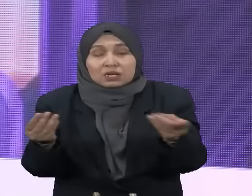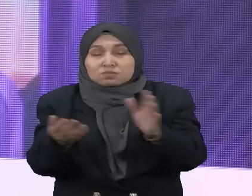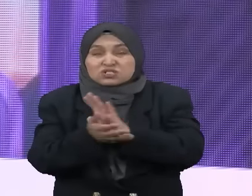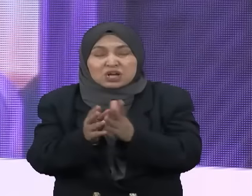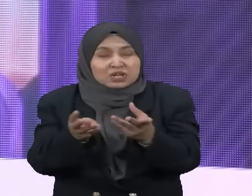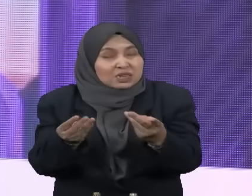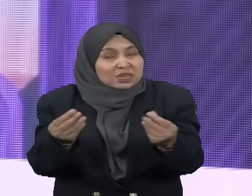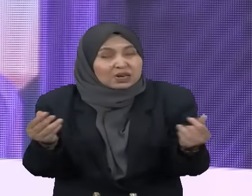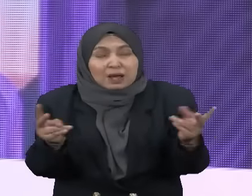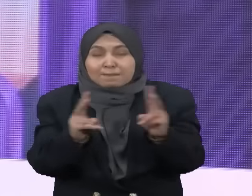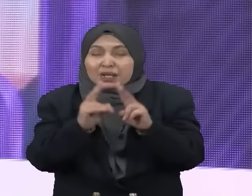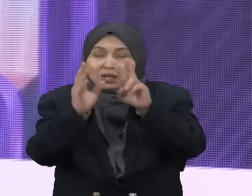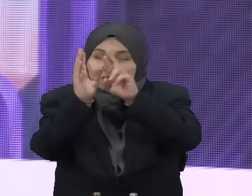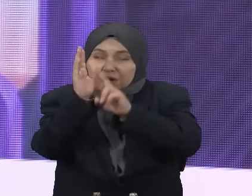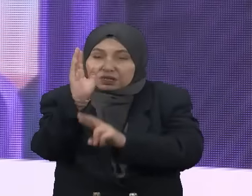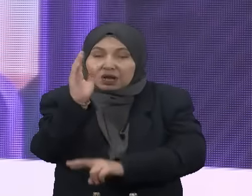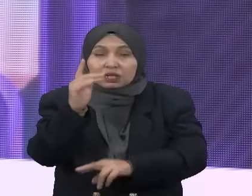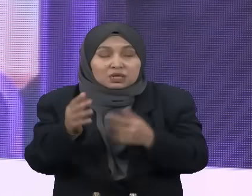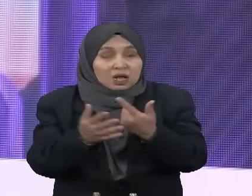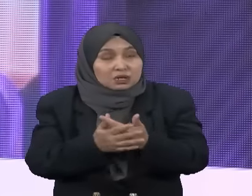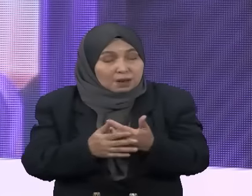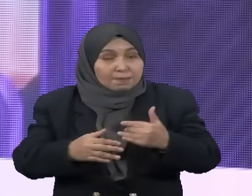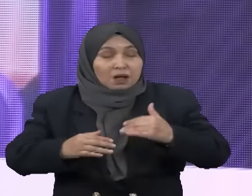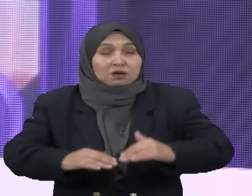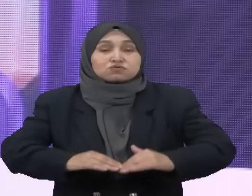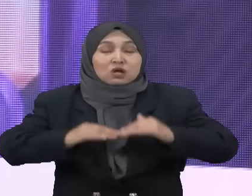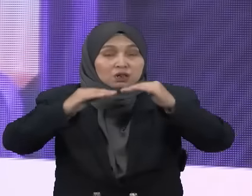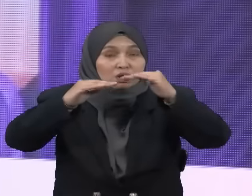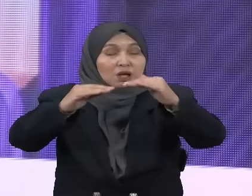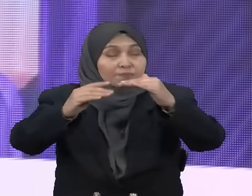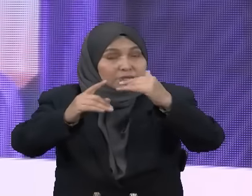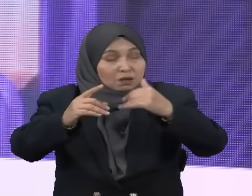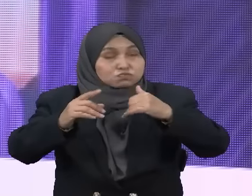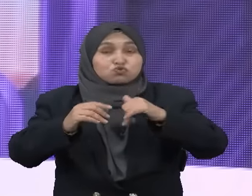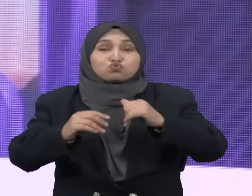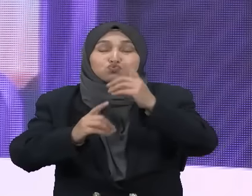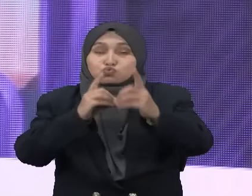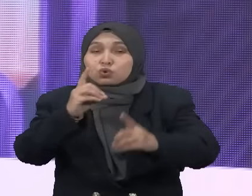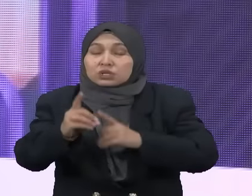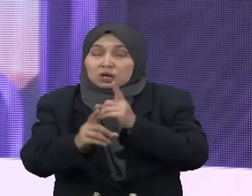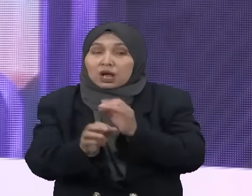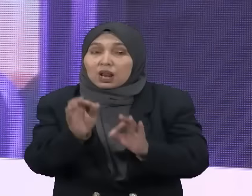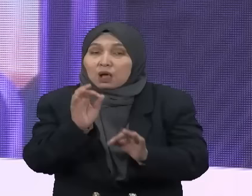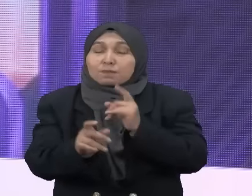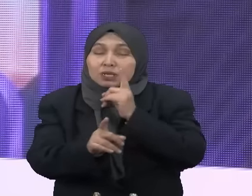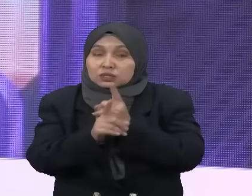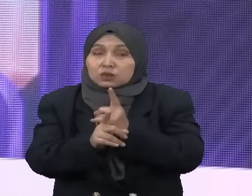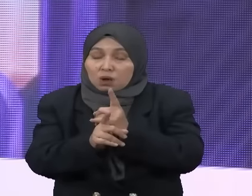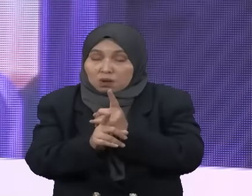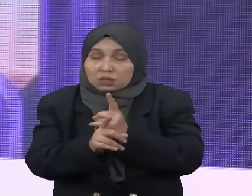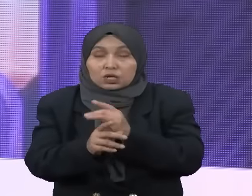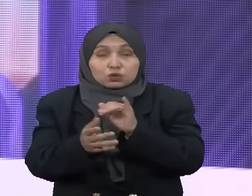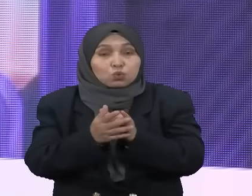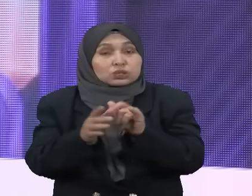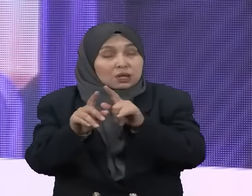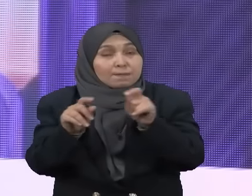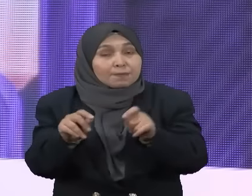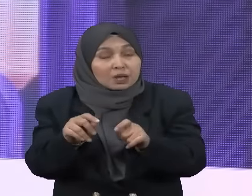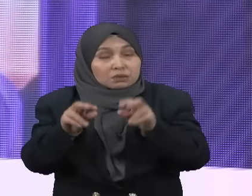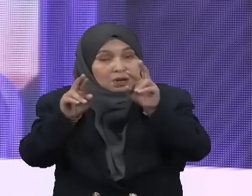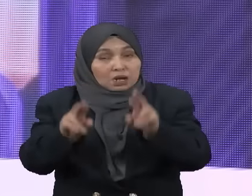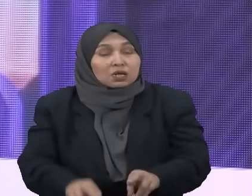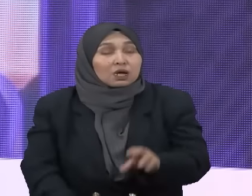yang paling rendah daripada paras laut dalam satu dunia. Kan? Jikalau benar itulah tempat di penduduk Sodom